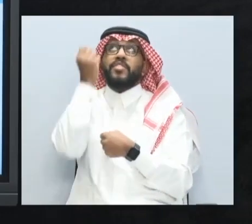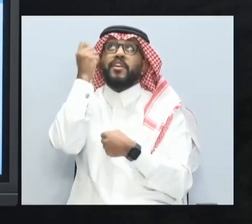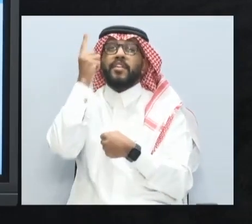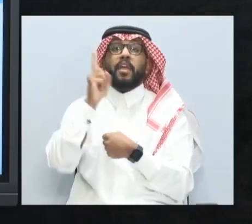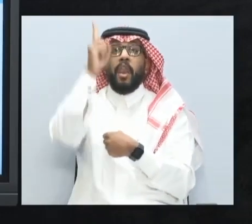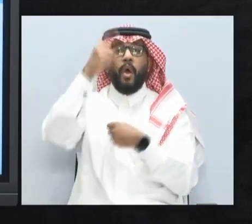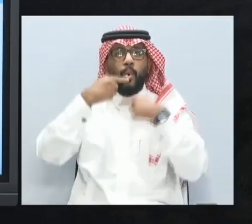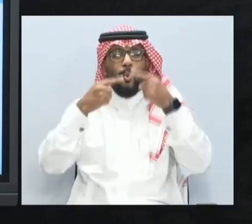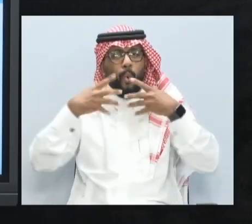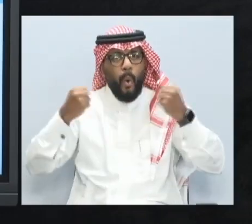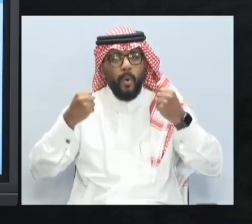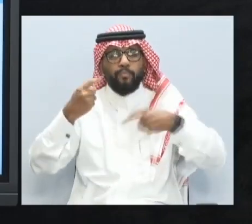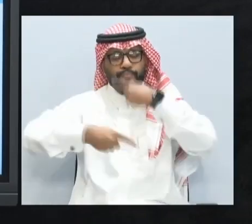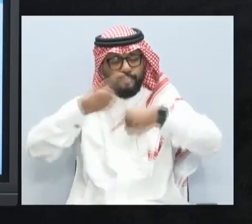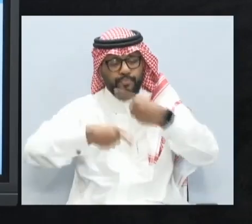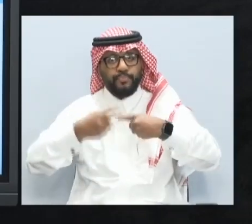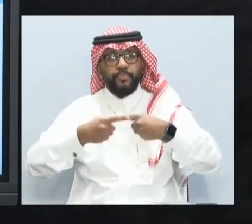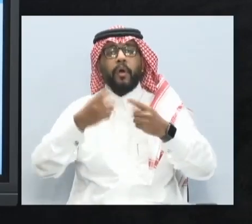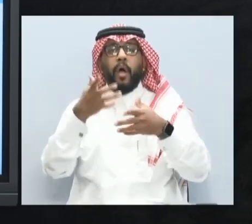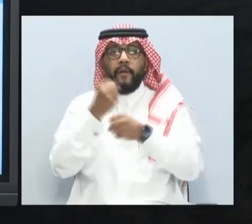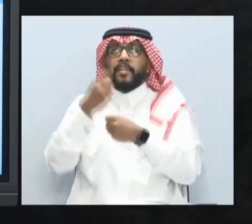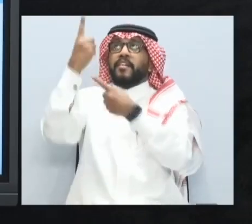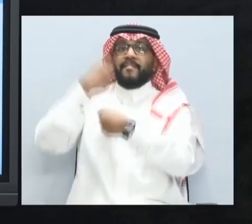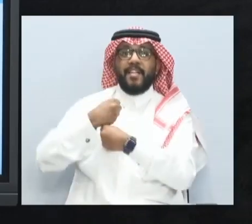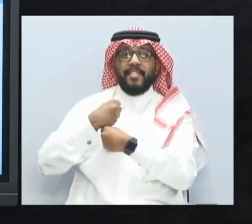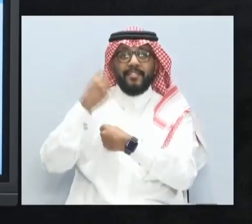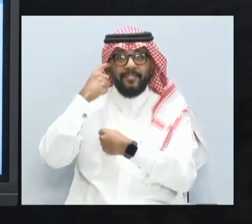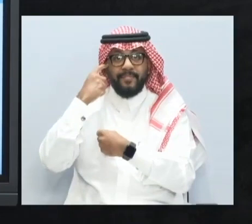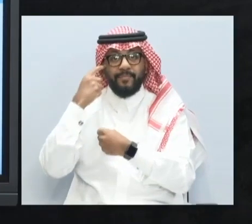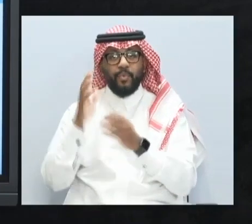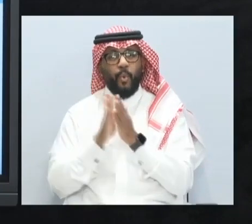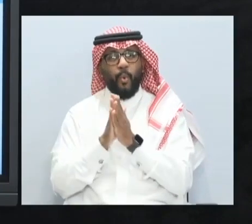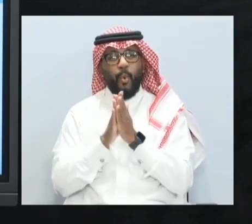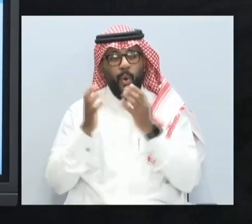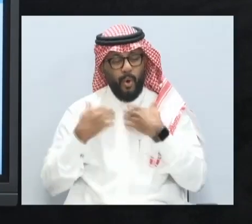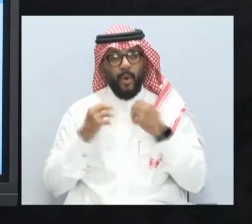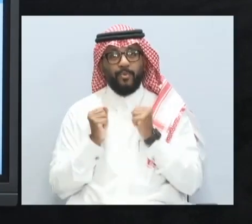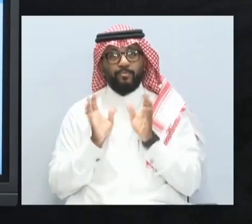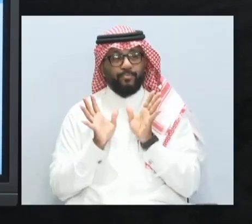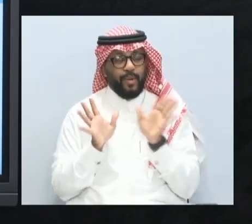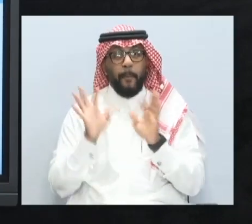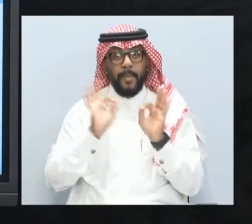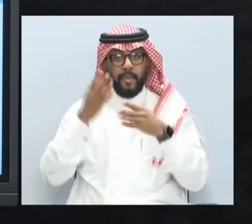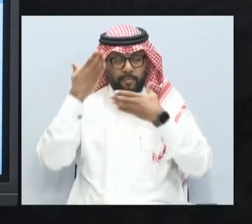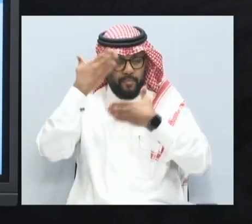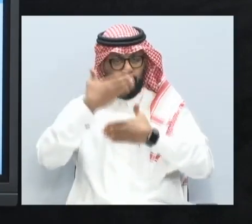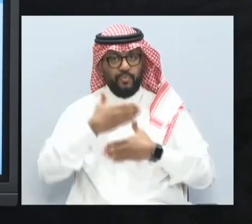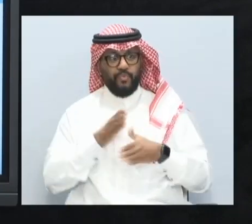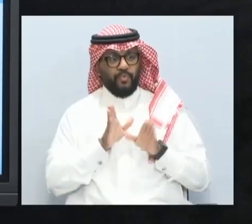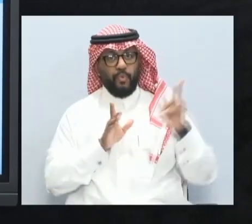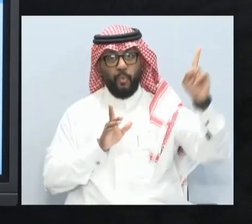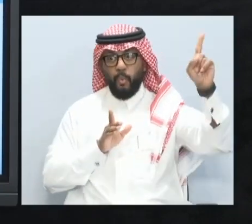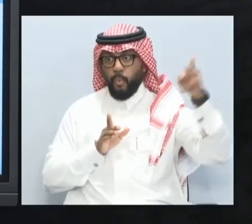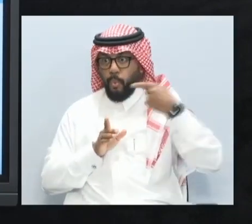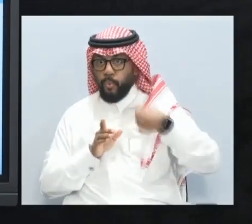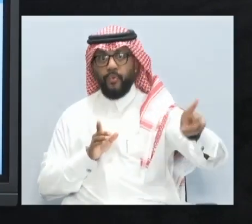قوي ذكرك كلما قوي الدرع وصلب وكلما صلب الشيء اصبح داد كالحائض فياتي بالعين فيعيدها